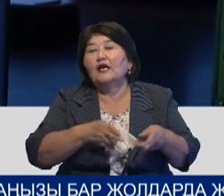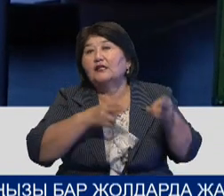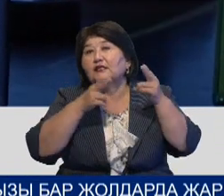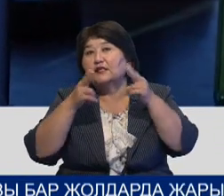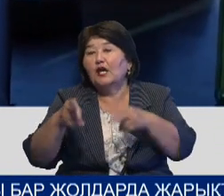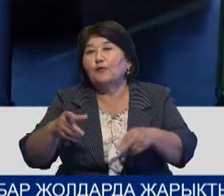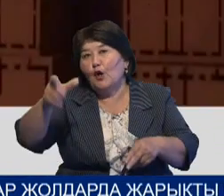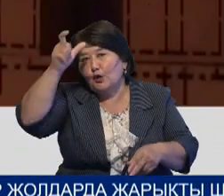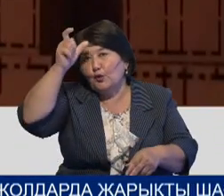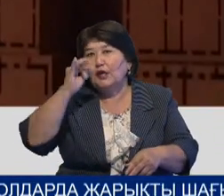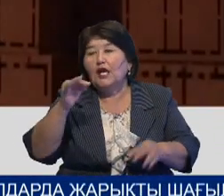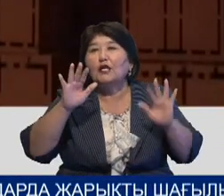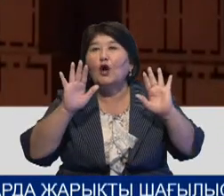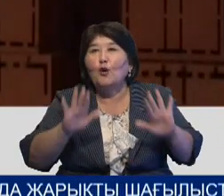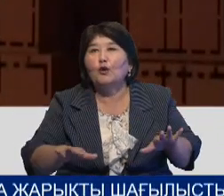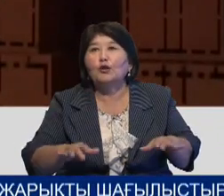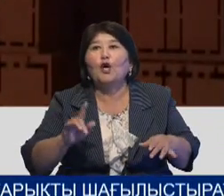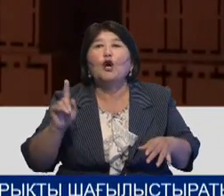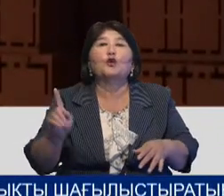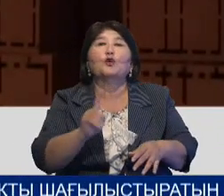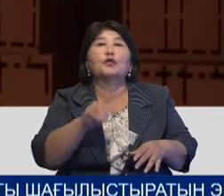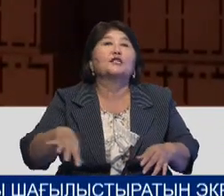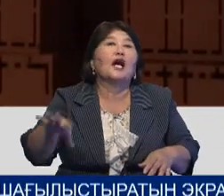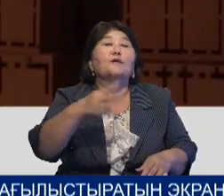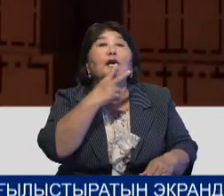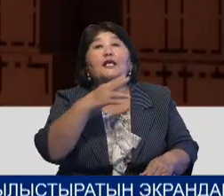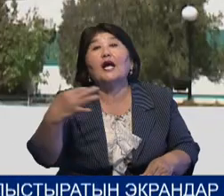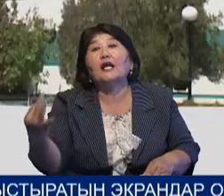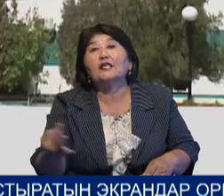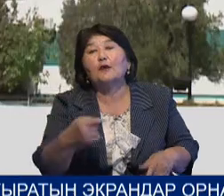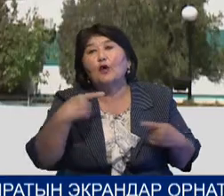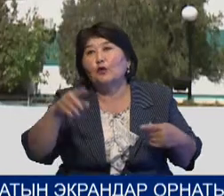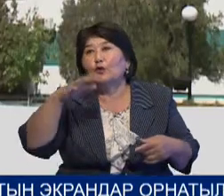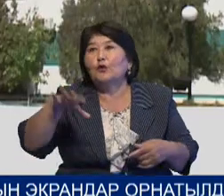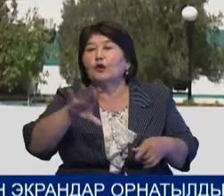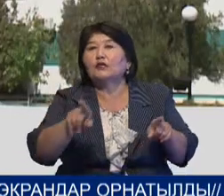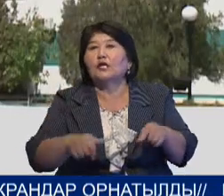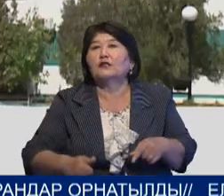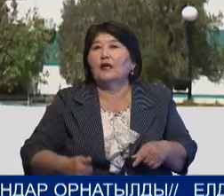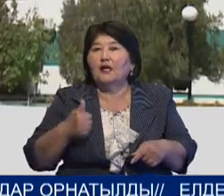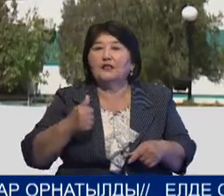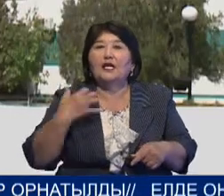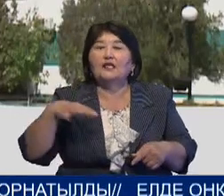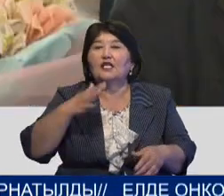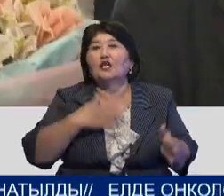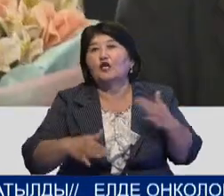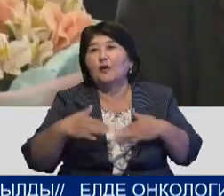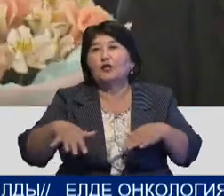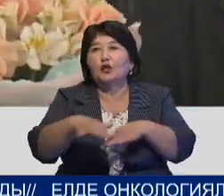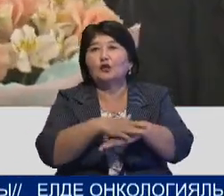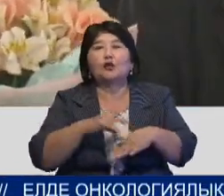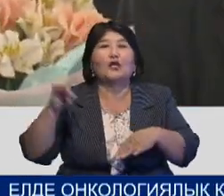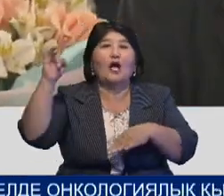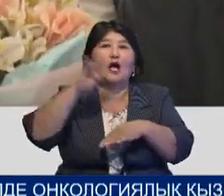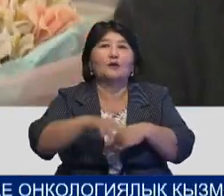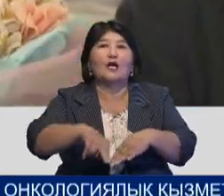барысында Түркияның тарихи орындары мен туристік аймақтарын тамашалады. Ал өзге мемлекетте ел мерейін асқақтатқан сыр мақтаныштарын жұртшылық